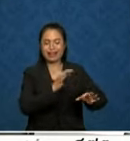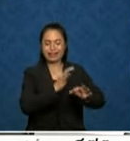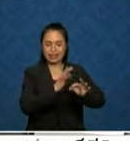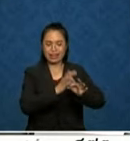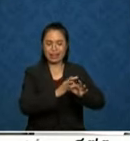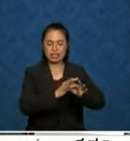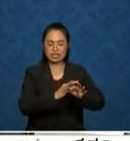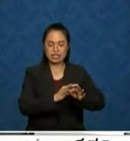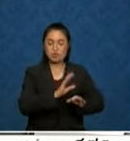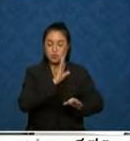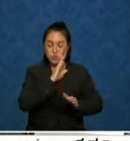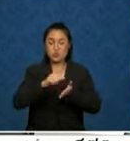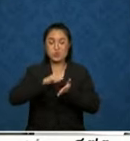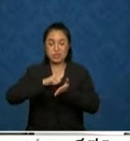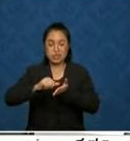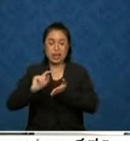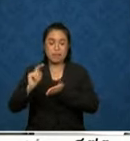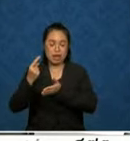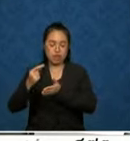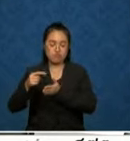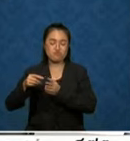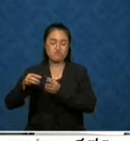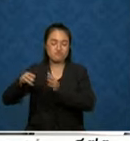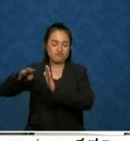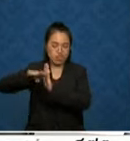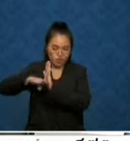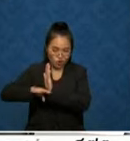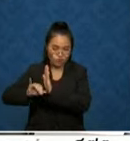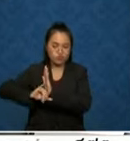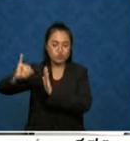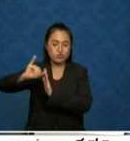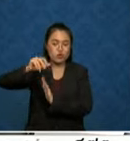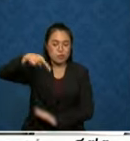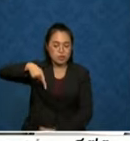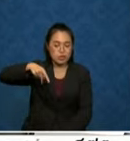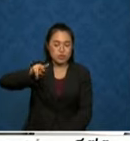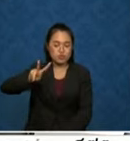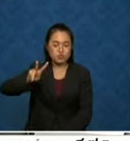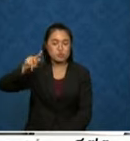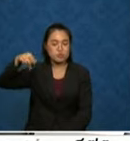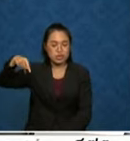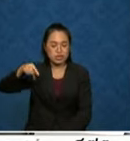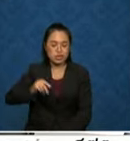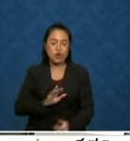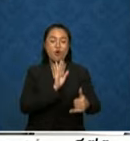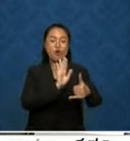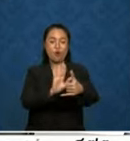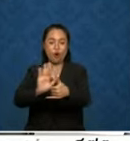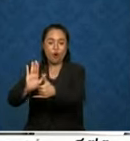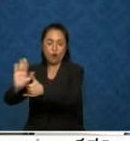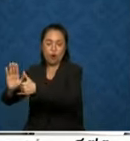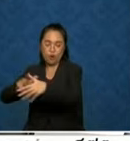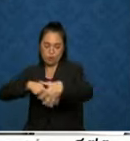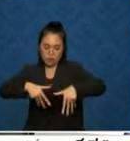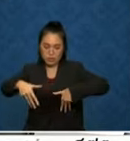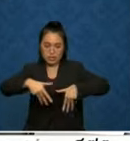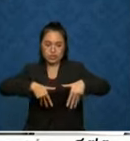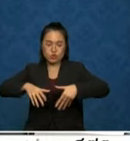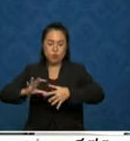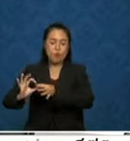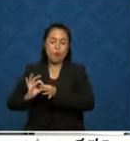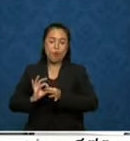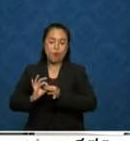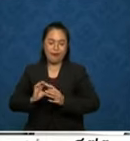จะดีกว่าไหมครับที่เรามีช่องทางถูกต้องในส่วนของ P2P ของแต่ละคนเลยของพี่น้องประชาชนให้ผูกไ